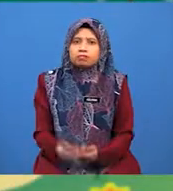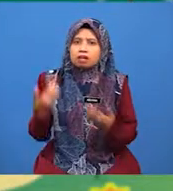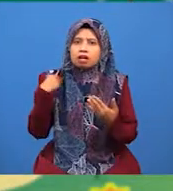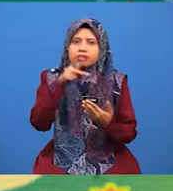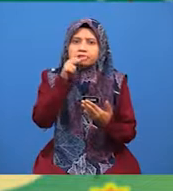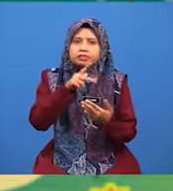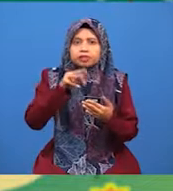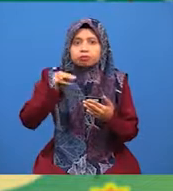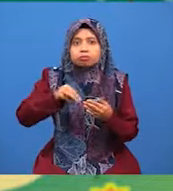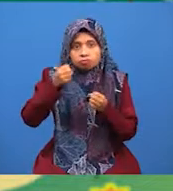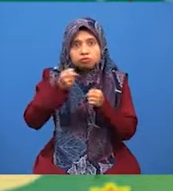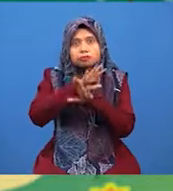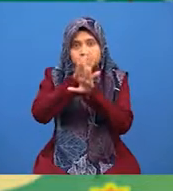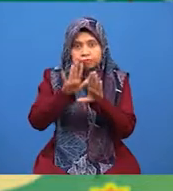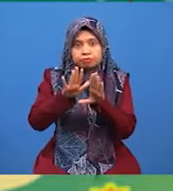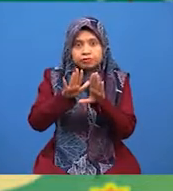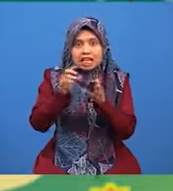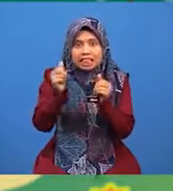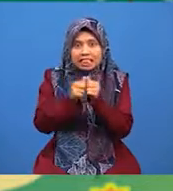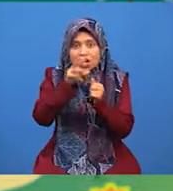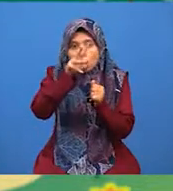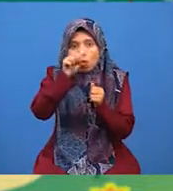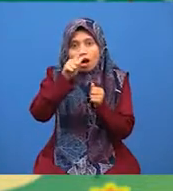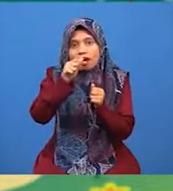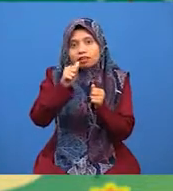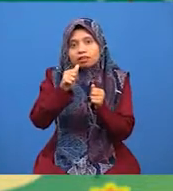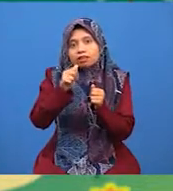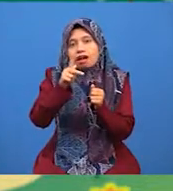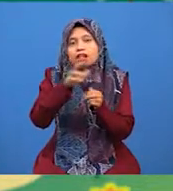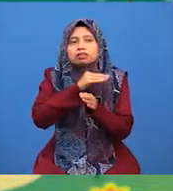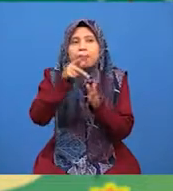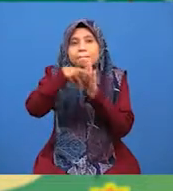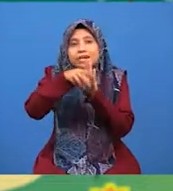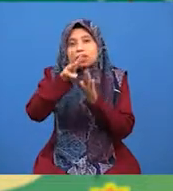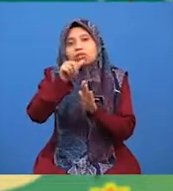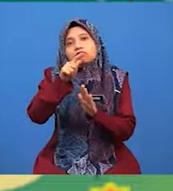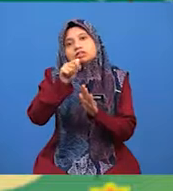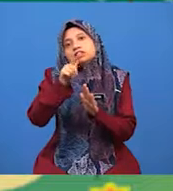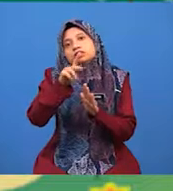Adakah murid-murid sudah jelas dengan watak dan pewatakan bagi cerpen ini?